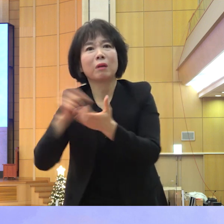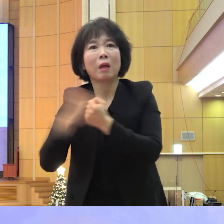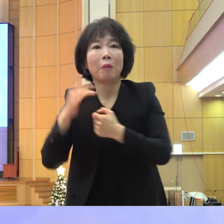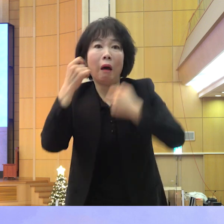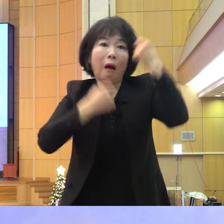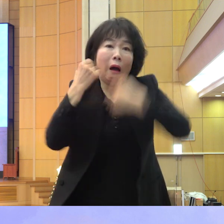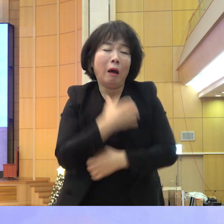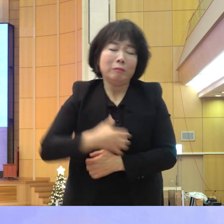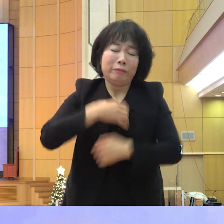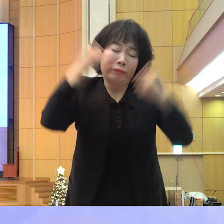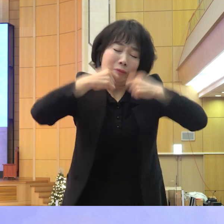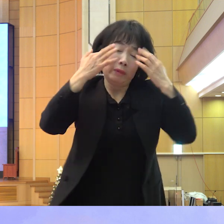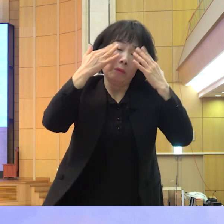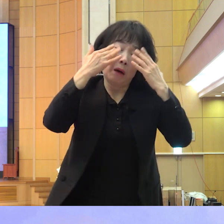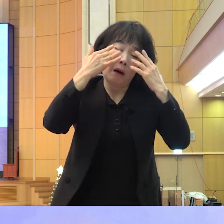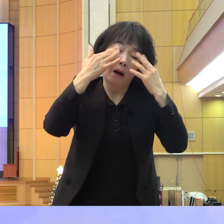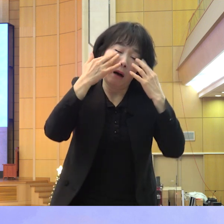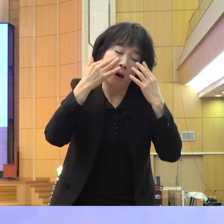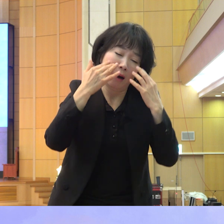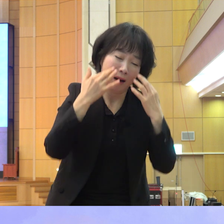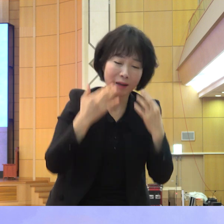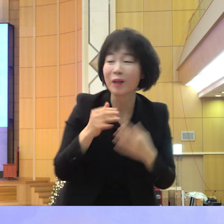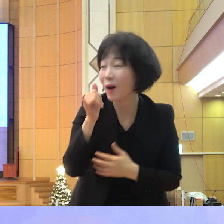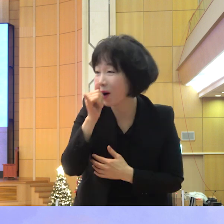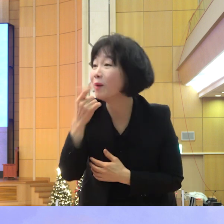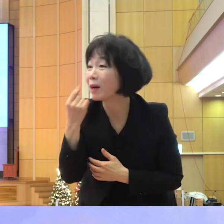겁니다. 눈물이 말해주고 있어요. 눈물이.